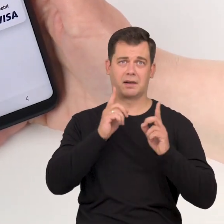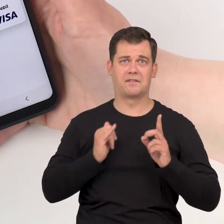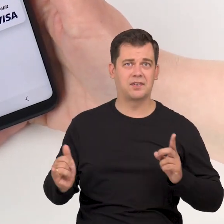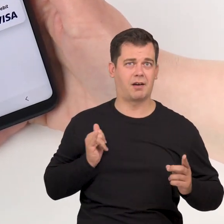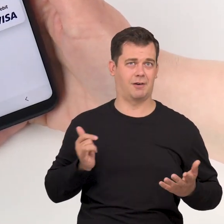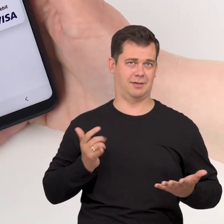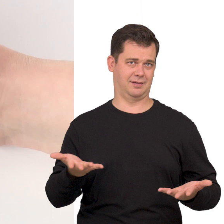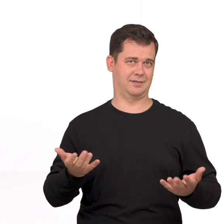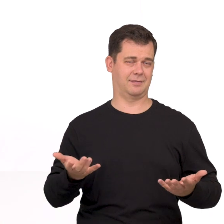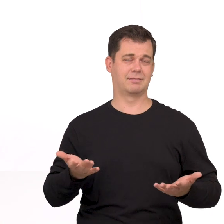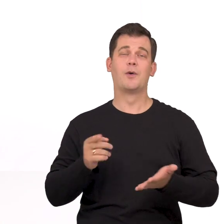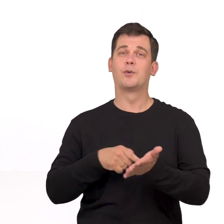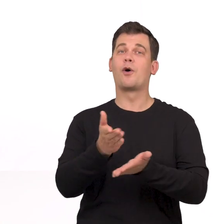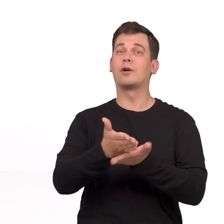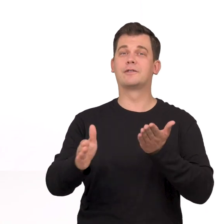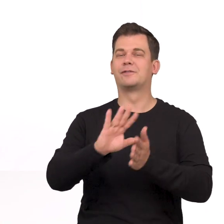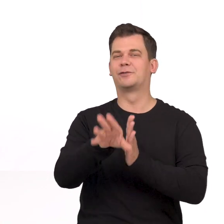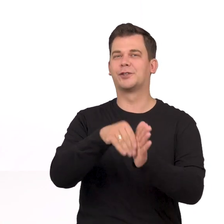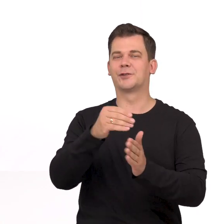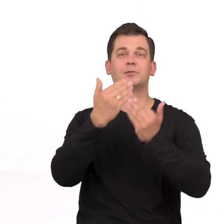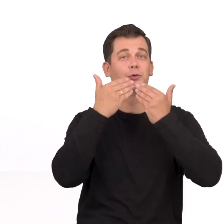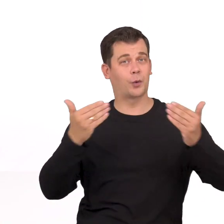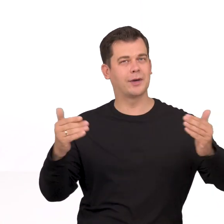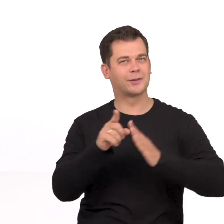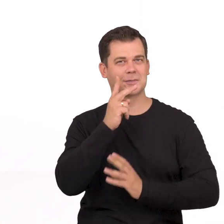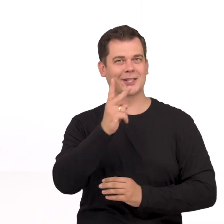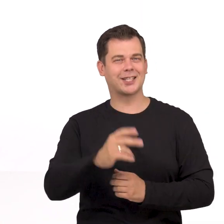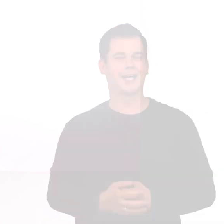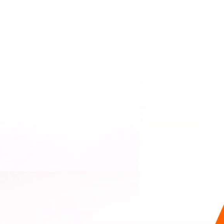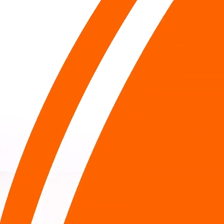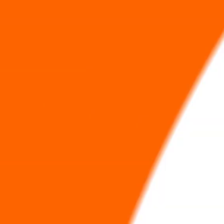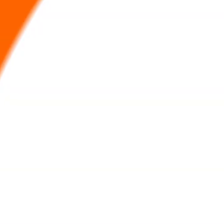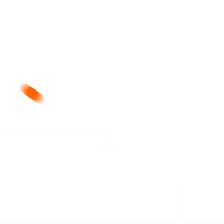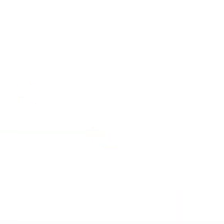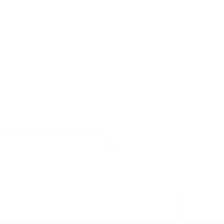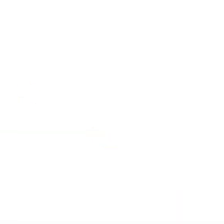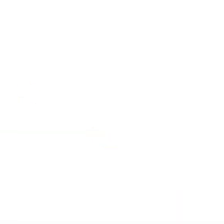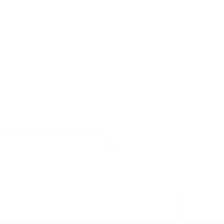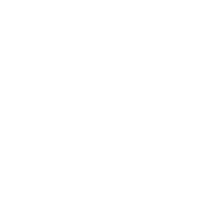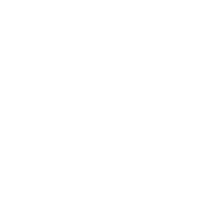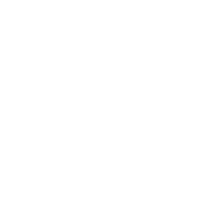Prawda, że wygodne? I w tym odcinku to wszystko. Dziękuję i do zobaczenia.